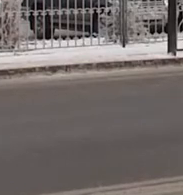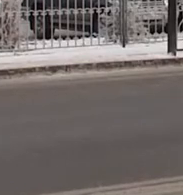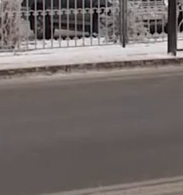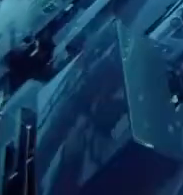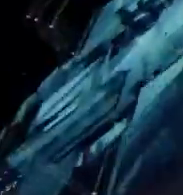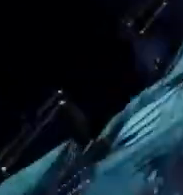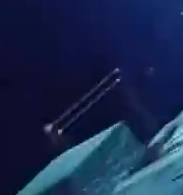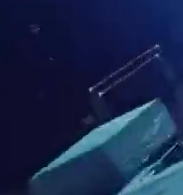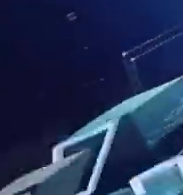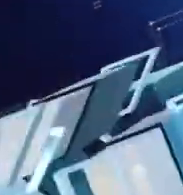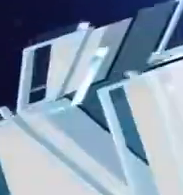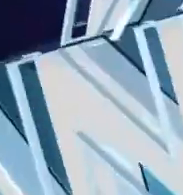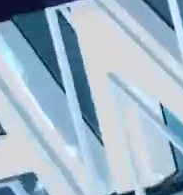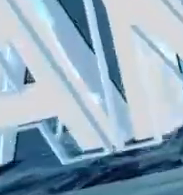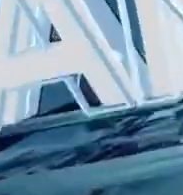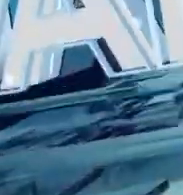ауданынан.